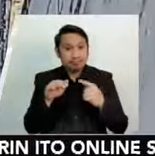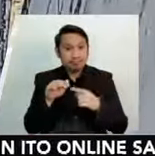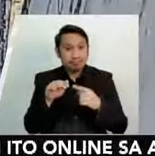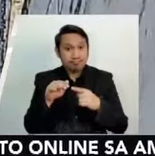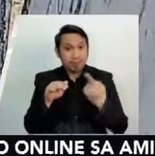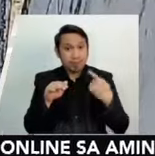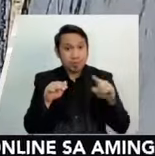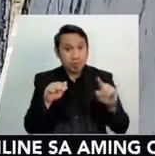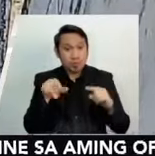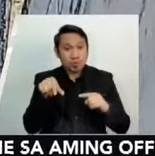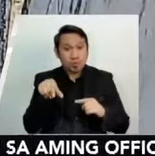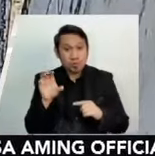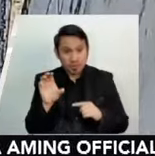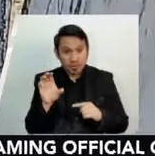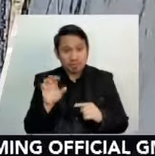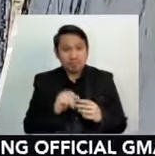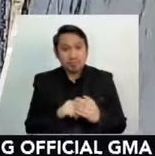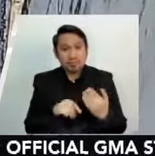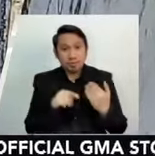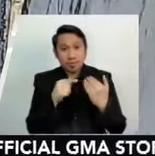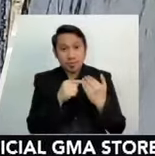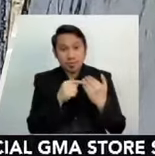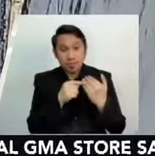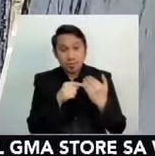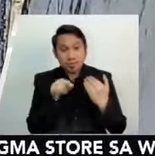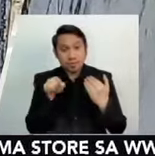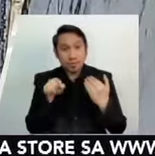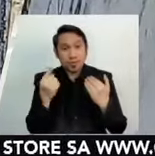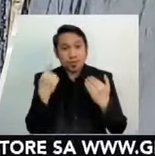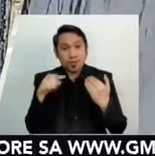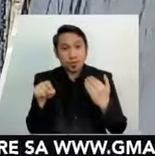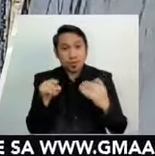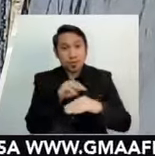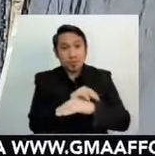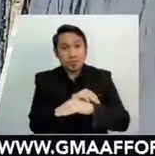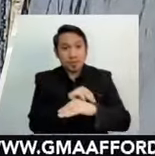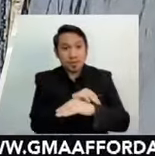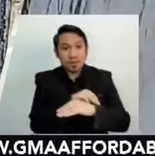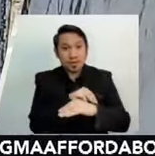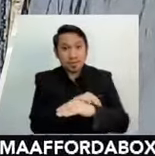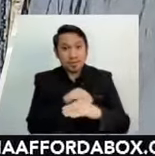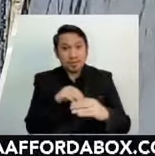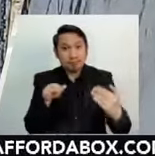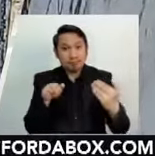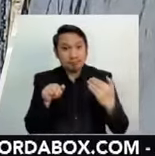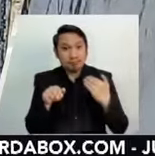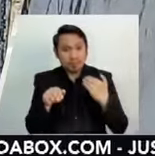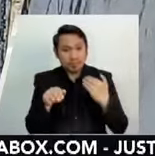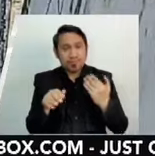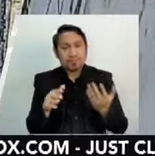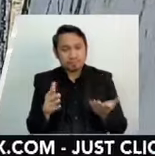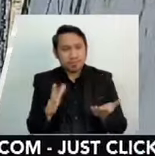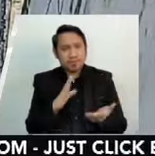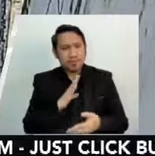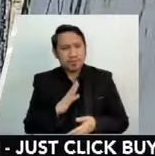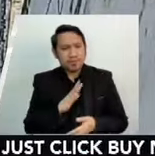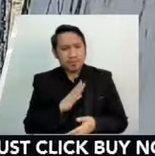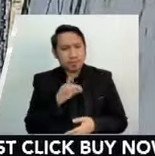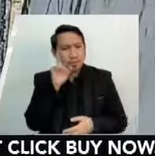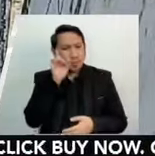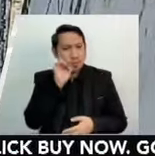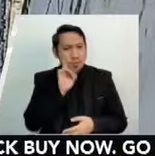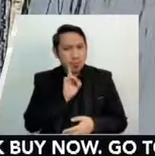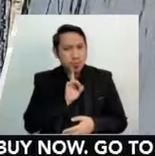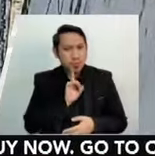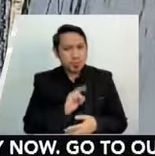City, southbound naman yung nasa kanan, patungong Makati Central Business District. Maluwag po ang magkabilang direksyon ng EDSA Orense sa